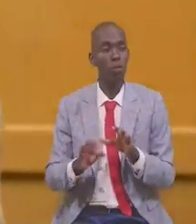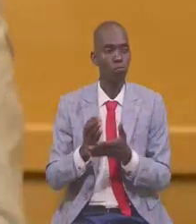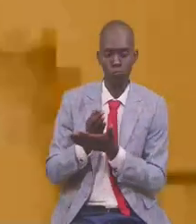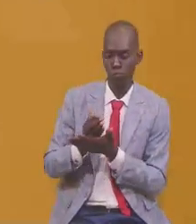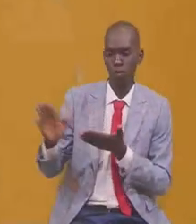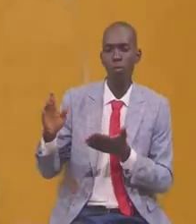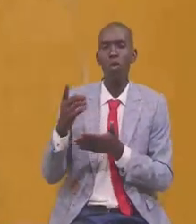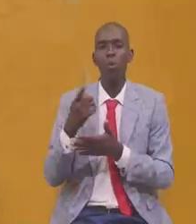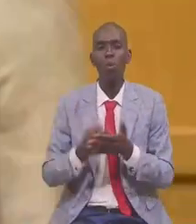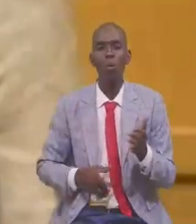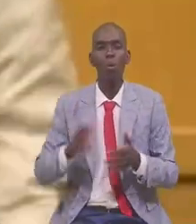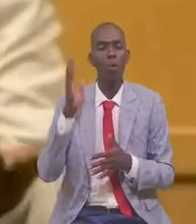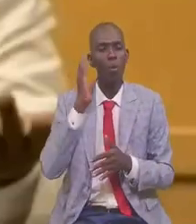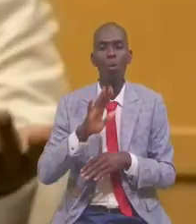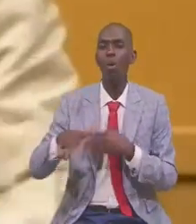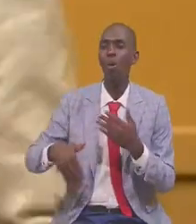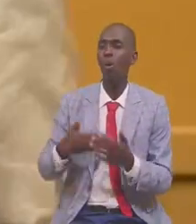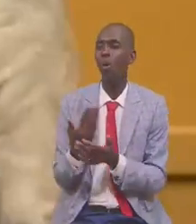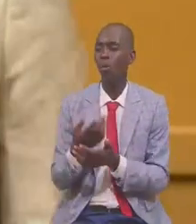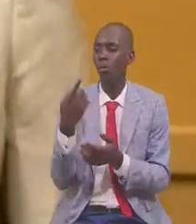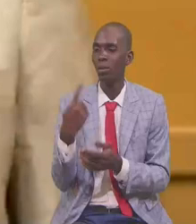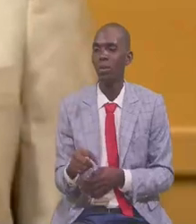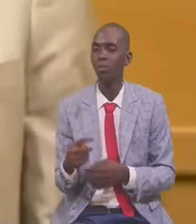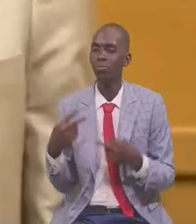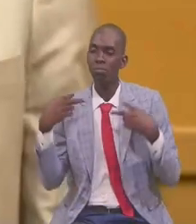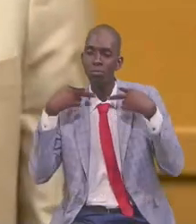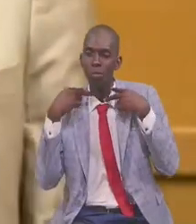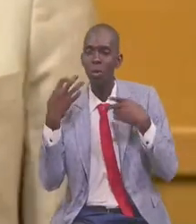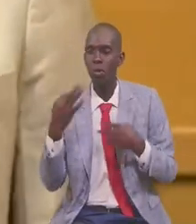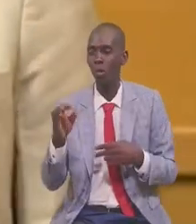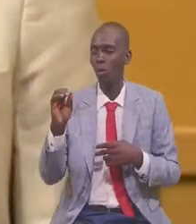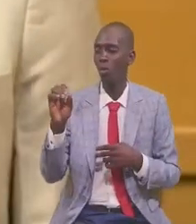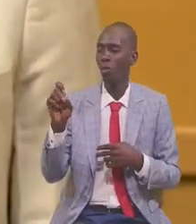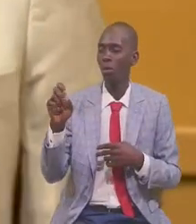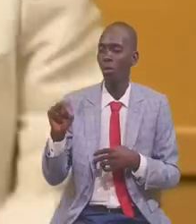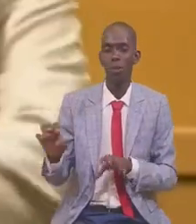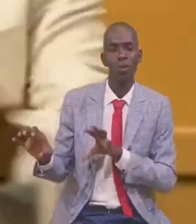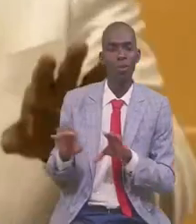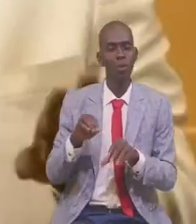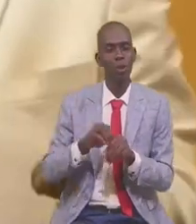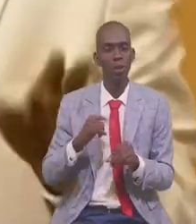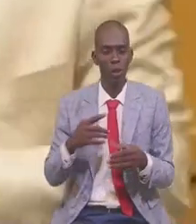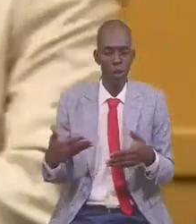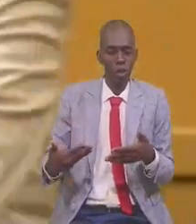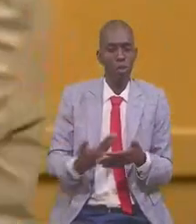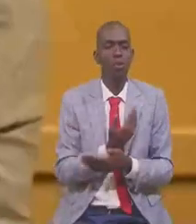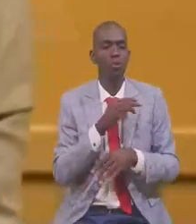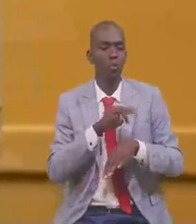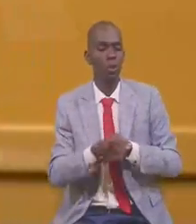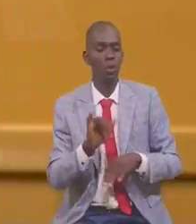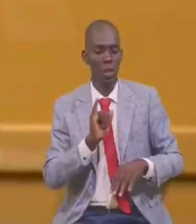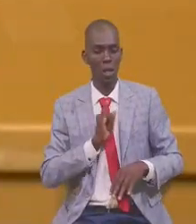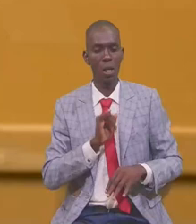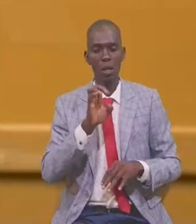Qu'est-ce que ces jougs de bœufs feront avec le nouveau ministère d'Élisée? Élisée savait que les